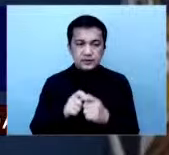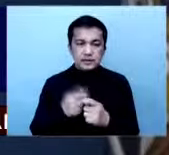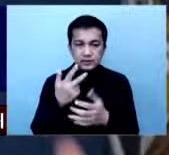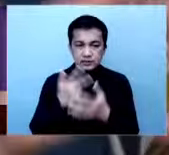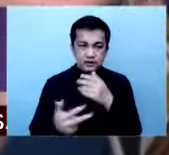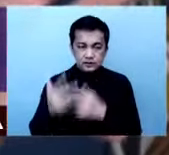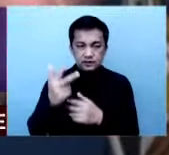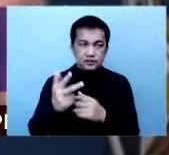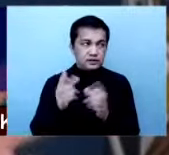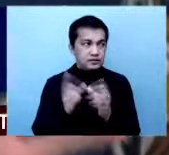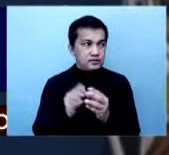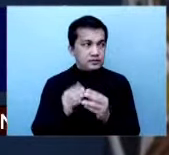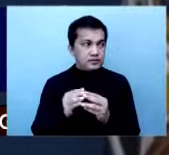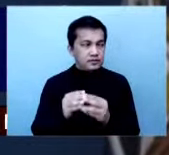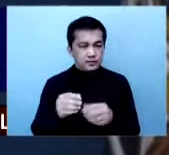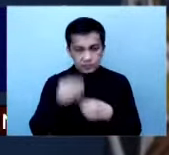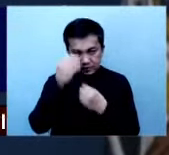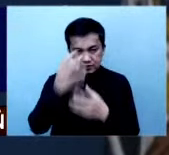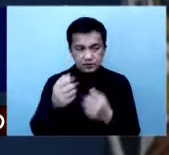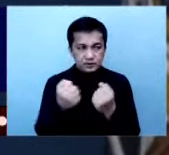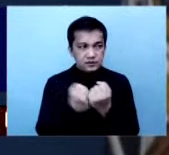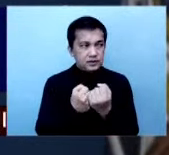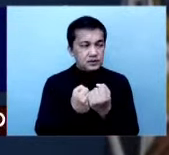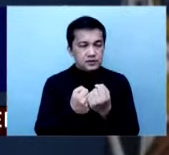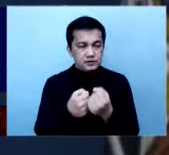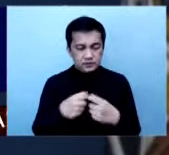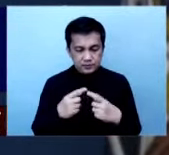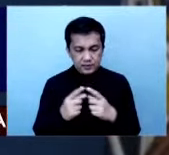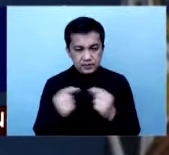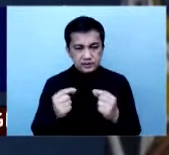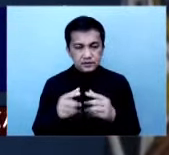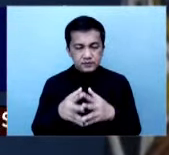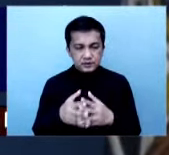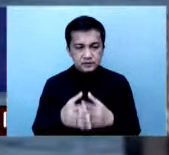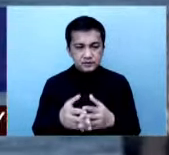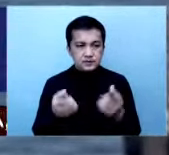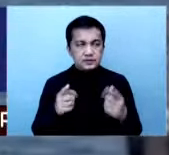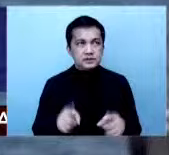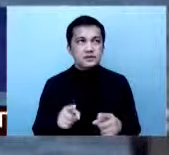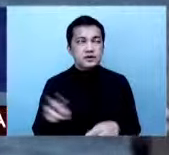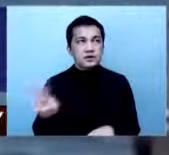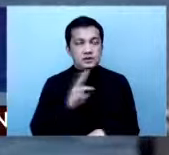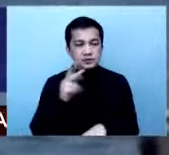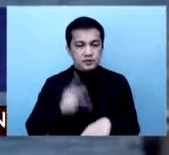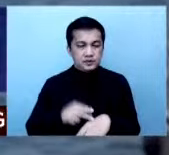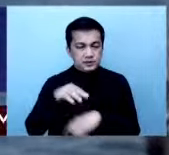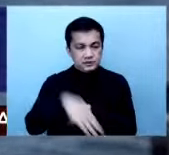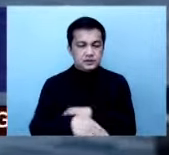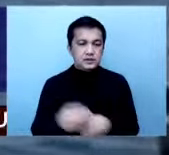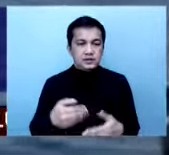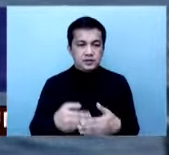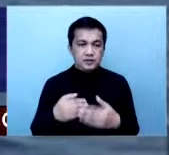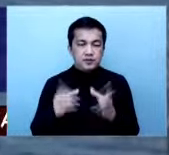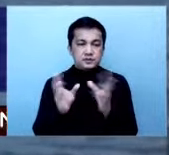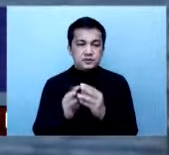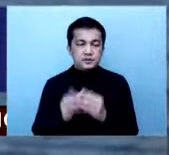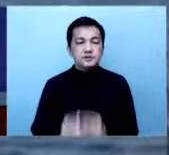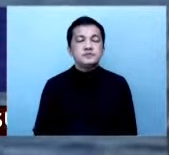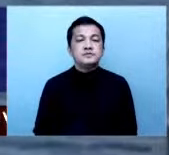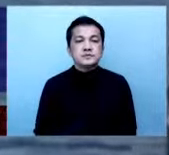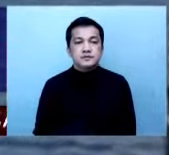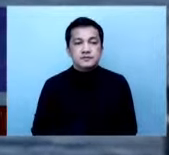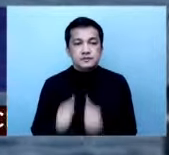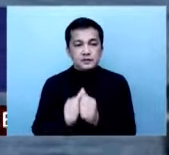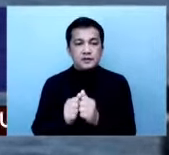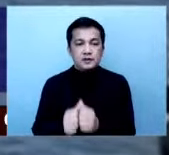para magpahayag ng suporta ang Japan at America sa mga nangyayari sa West philippin bago ang summit nagsama-sama na ang